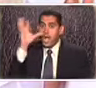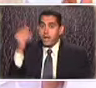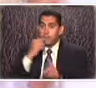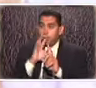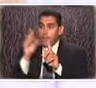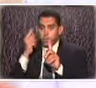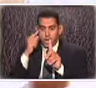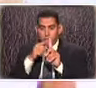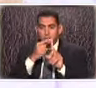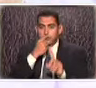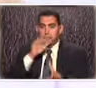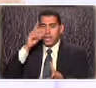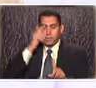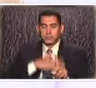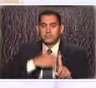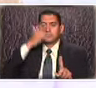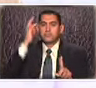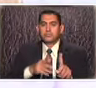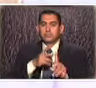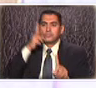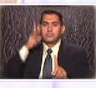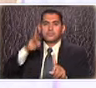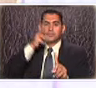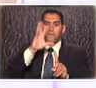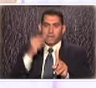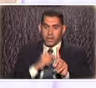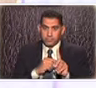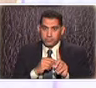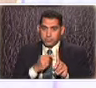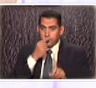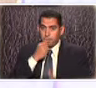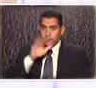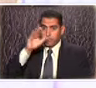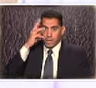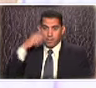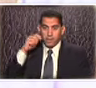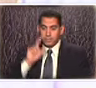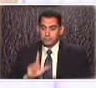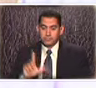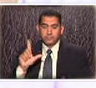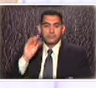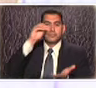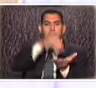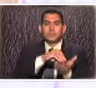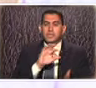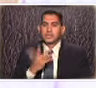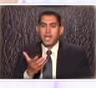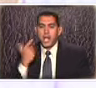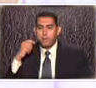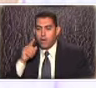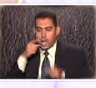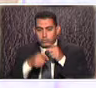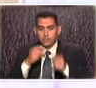يط يكاد العالم يطبق على انه طاغيه هتلر وصل الى الحكم باي واسطه